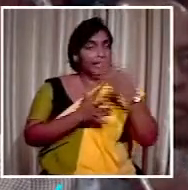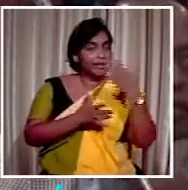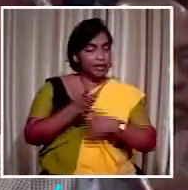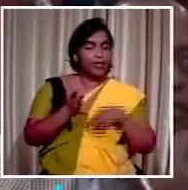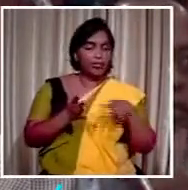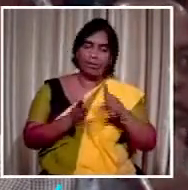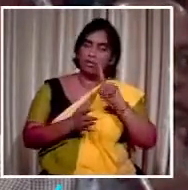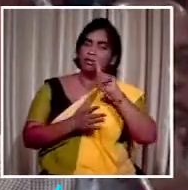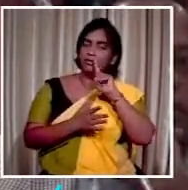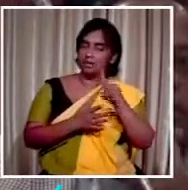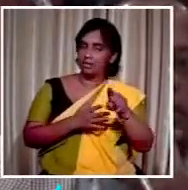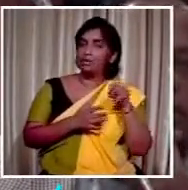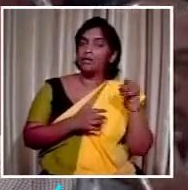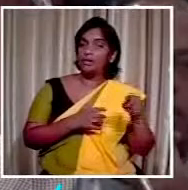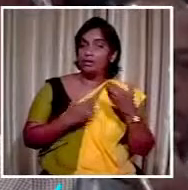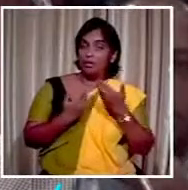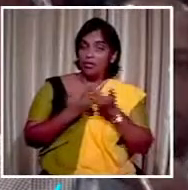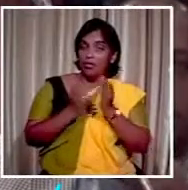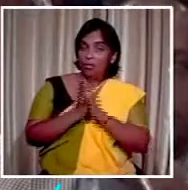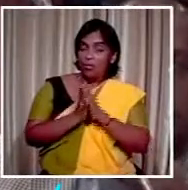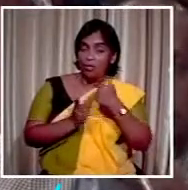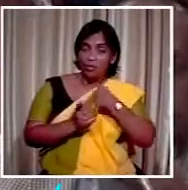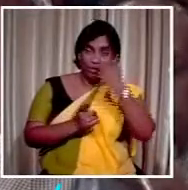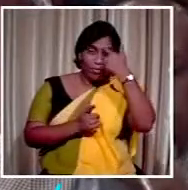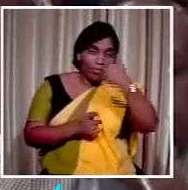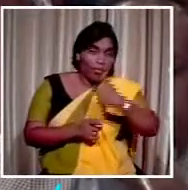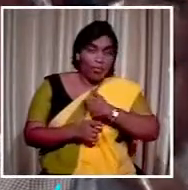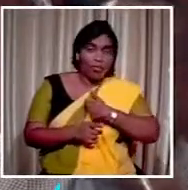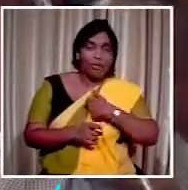තියෙනවා මාව හඳුන්වලා තියන්නේ